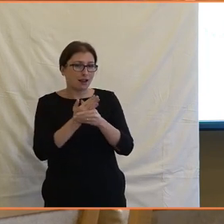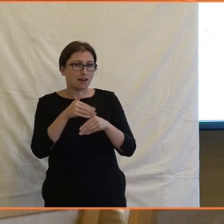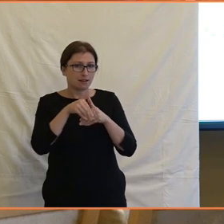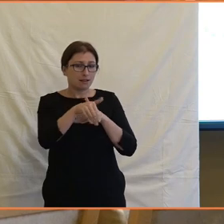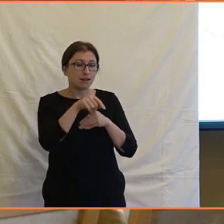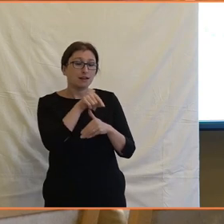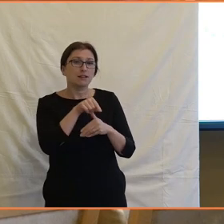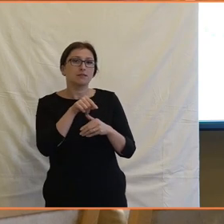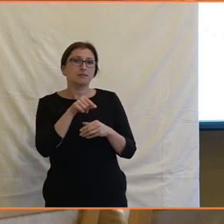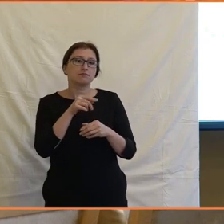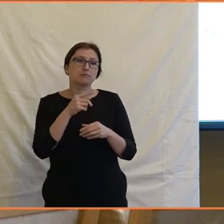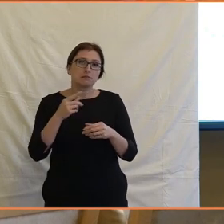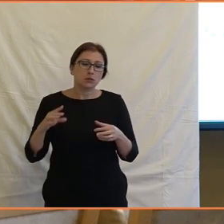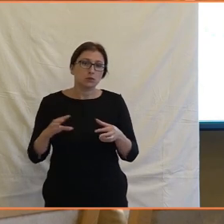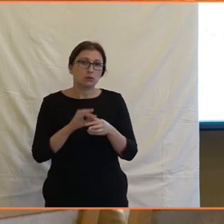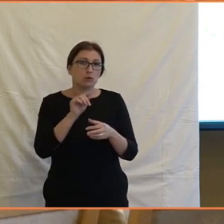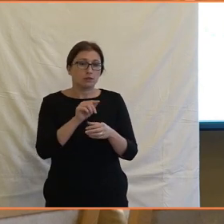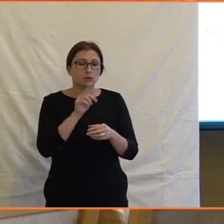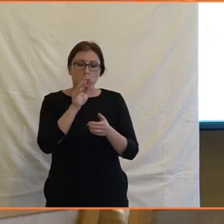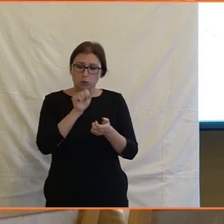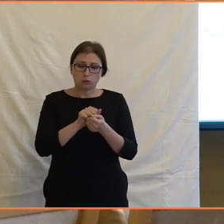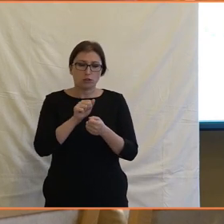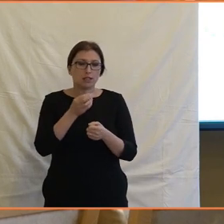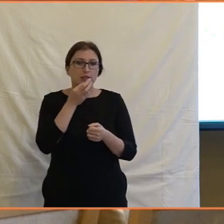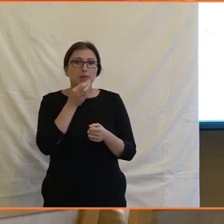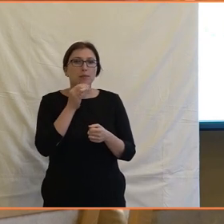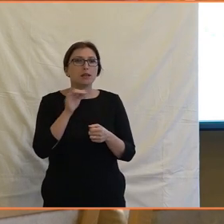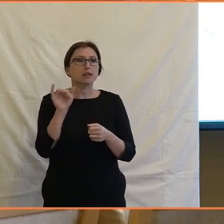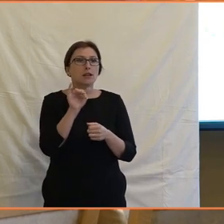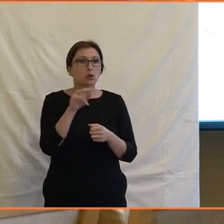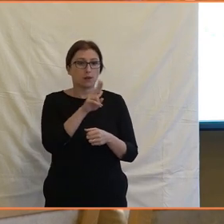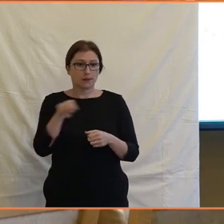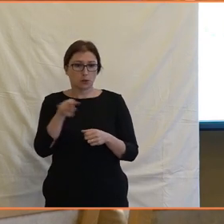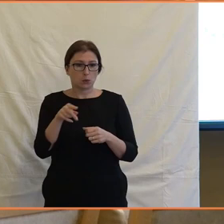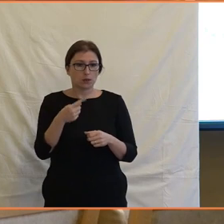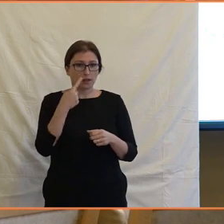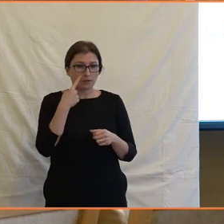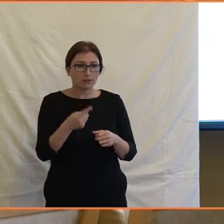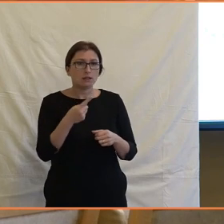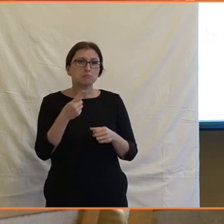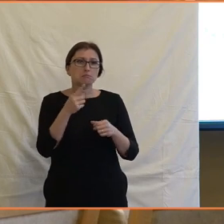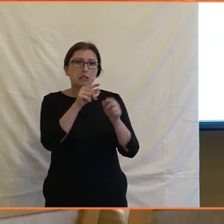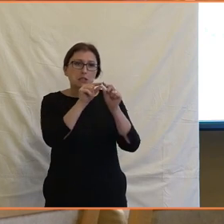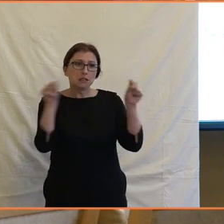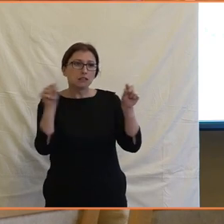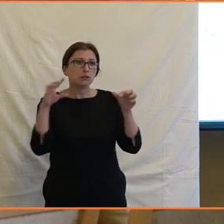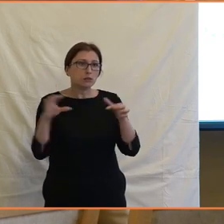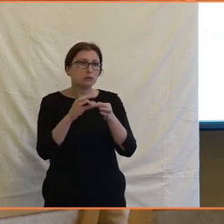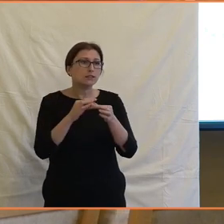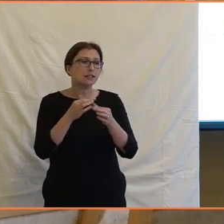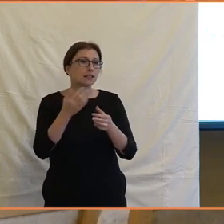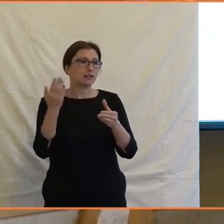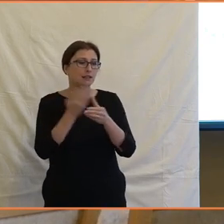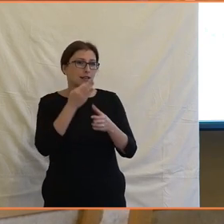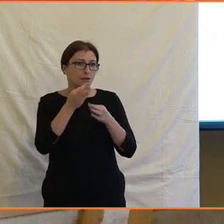tady vedeme, takže určitě pokud někde v titulcích narazíte na to, že se řeší digitální schránky,